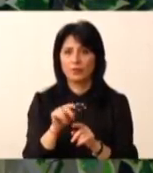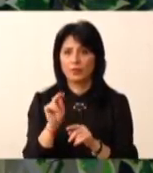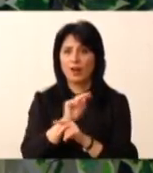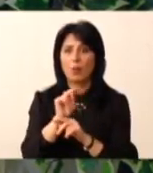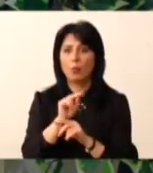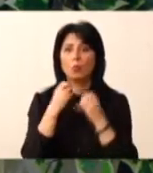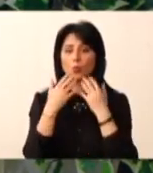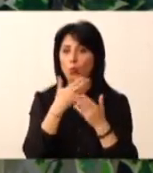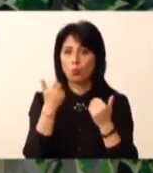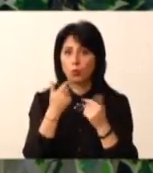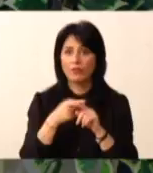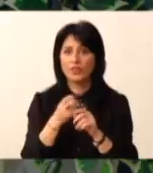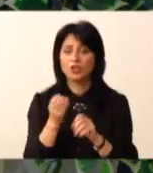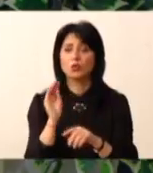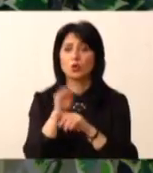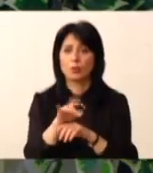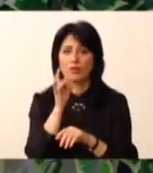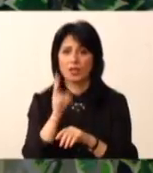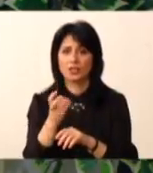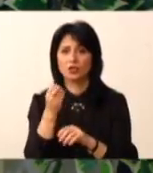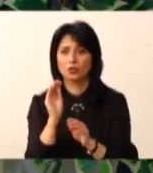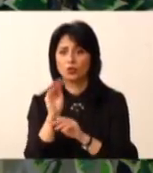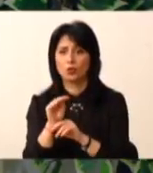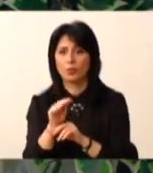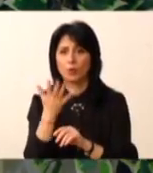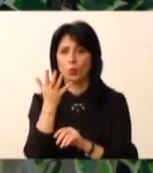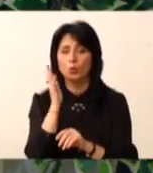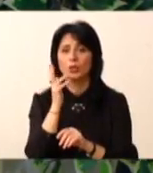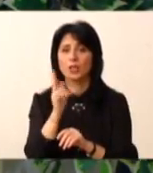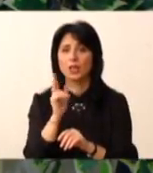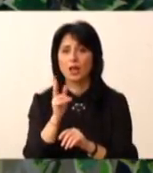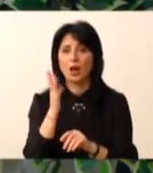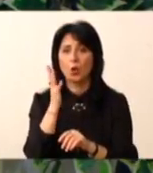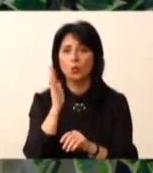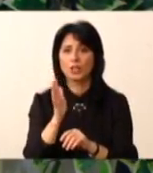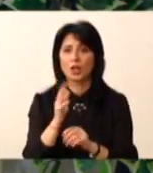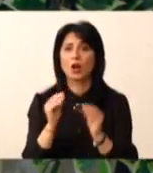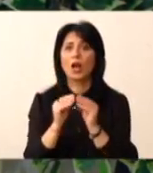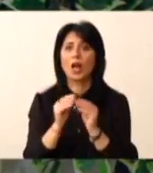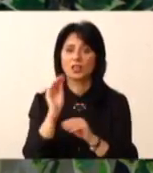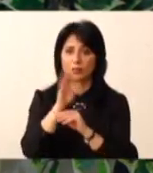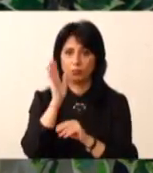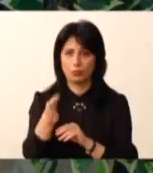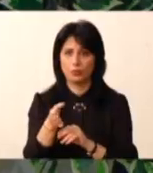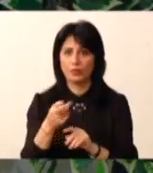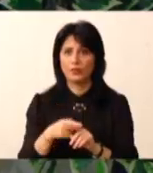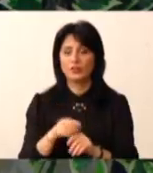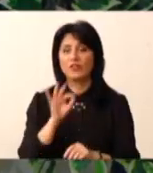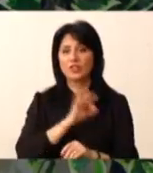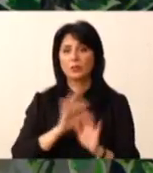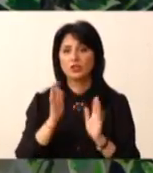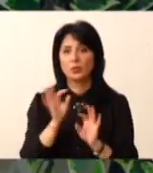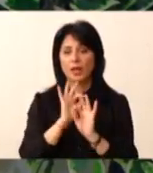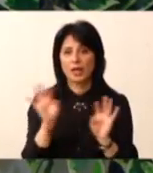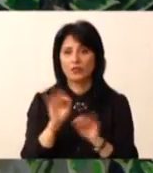არანამკურნალები ფარისებრი ჯირკვლის ფონქციაზე, ეს არის დამატებითი რისკი, რომ თქვენ 5 კილოგრამის მაგივრად 10 კილოგრამს დააგროვებთ. და ვისარგებლებ შემთხვევით